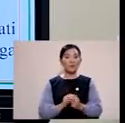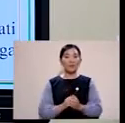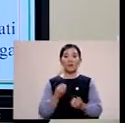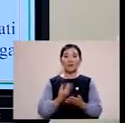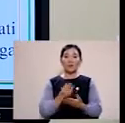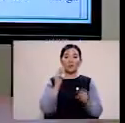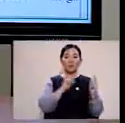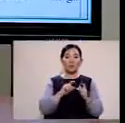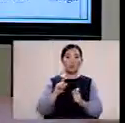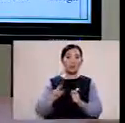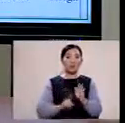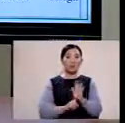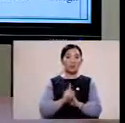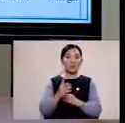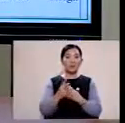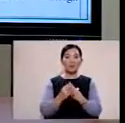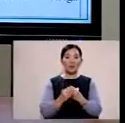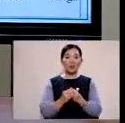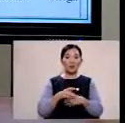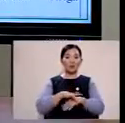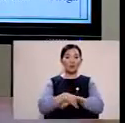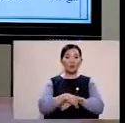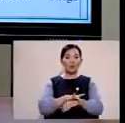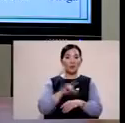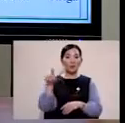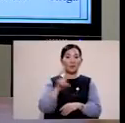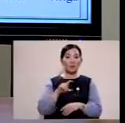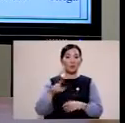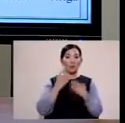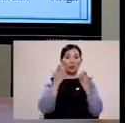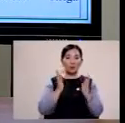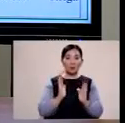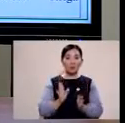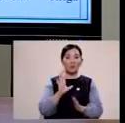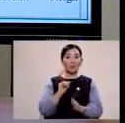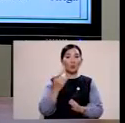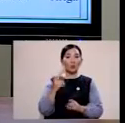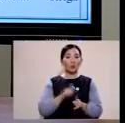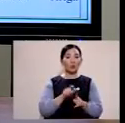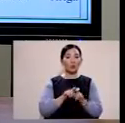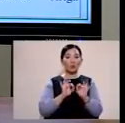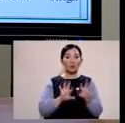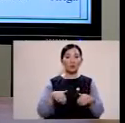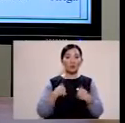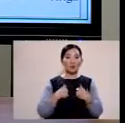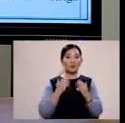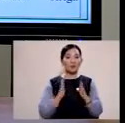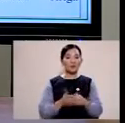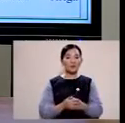Aziz o'quvchilar, keling, birgalikda Toshkent matnini o'qiymiz va buni so'zlashga harakat qilamiz.